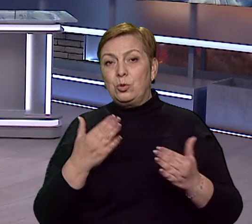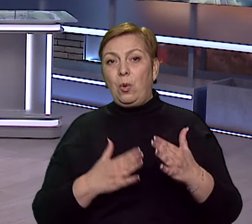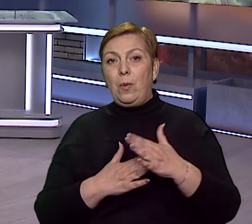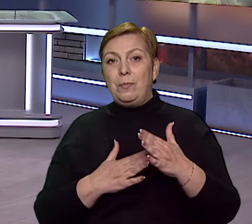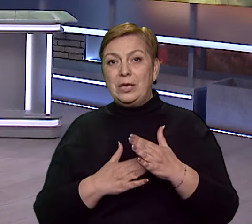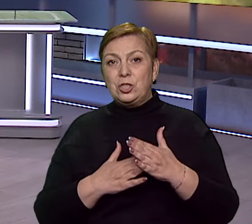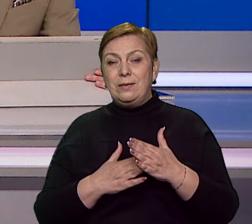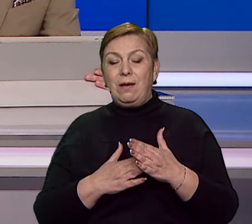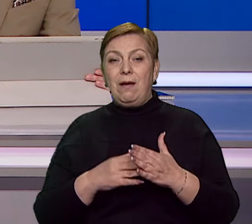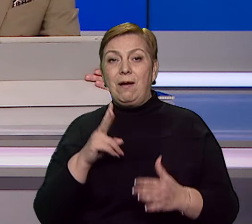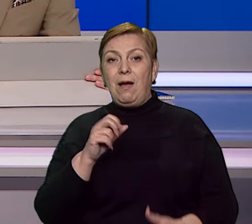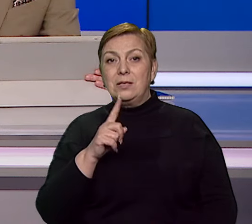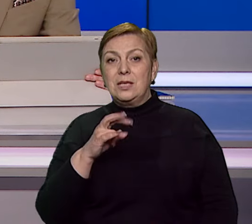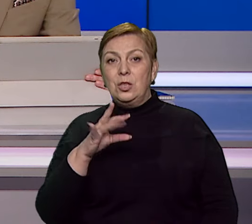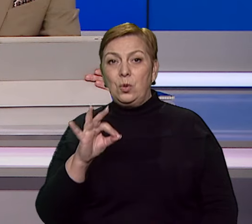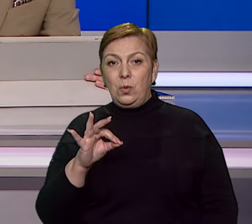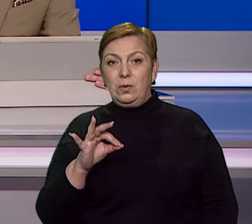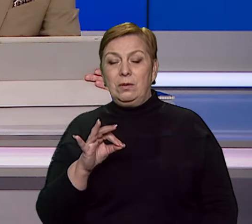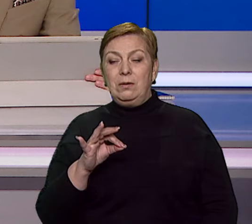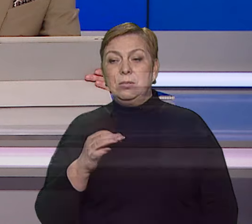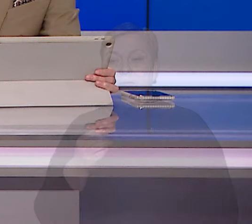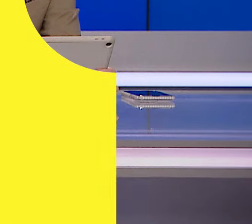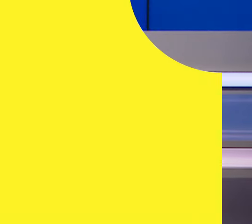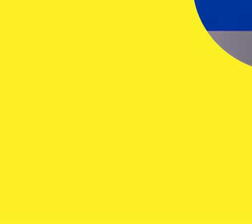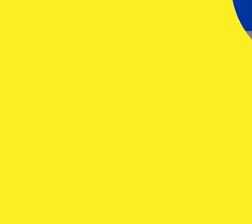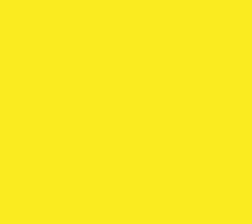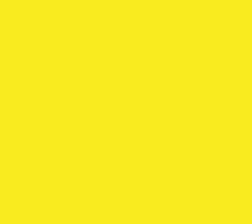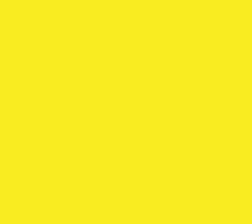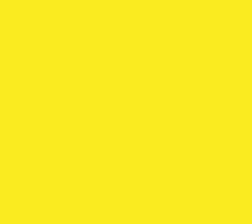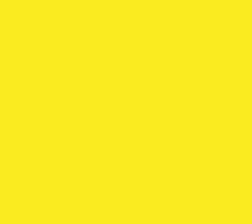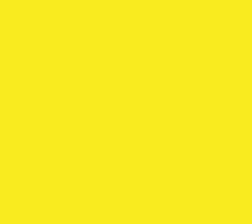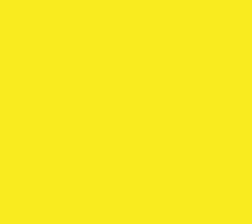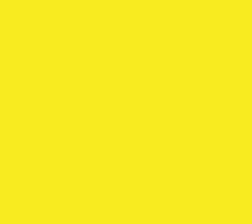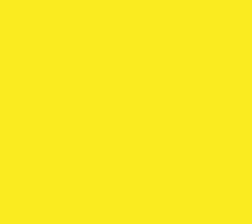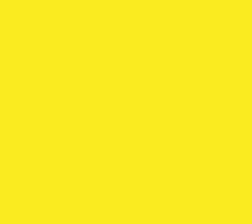військовослужбовець 59-ї бригади Збройних сил України, був з нами на прямому зв'язку.